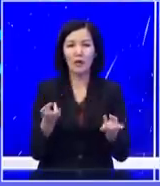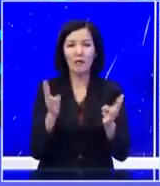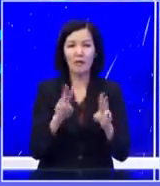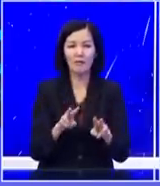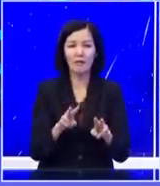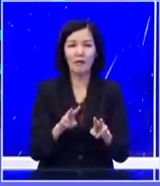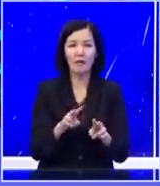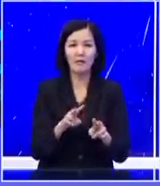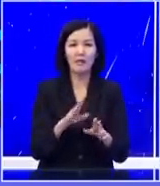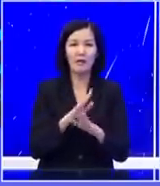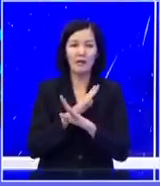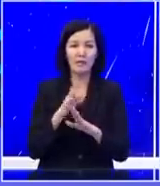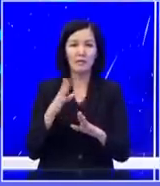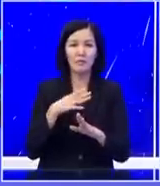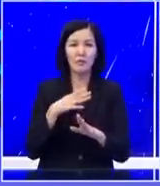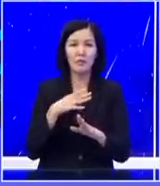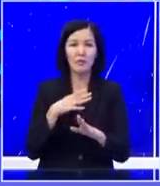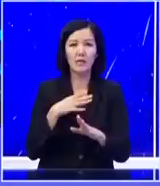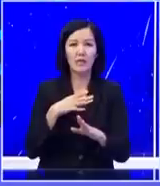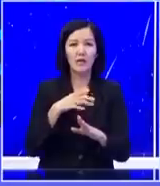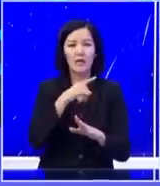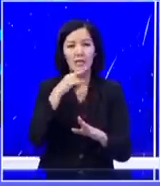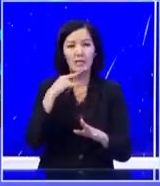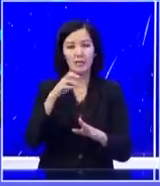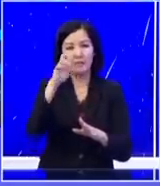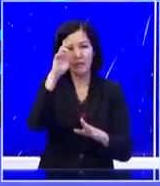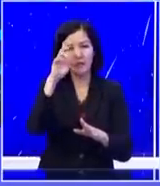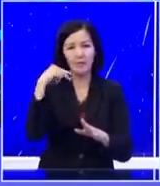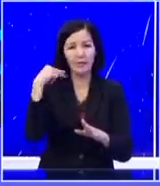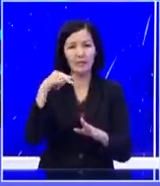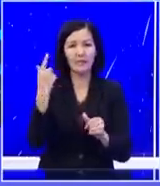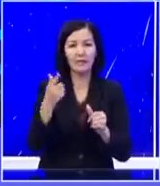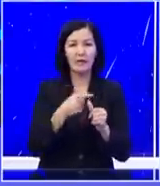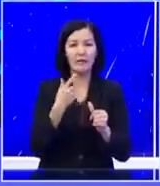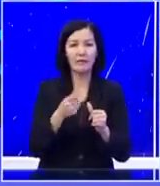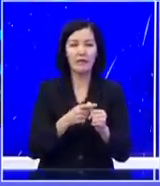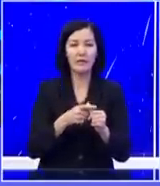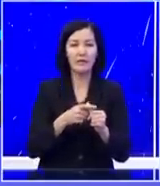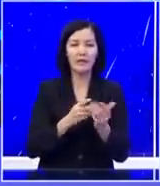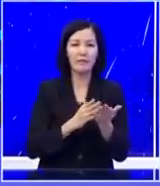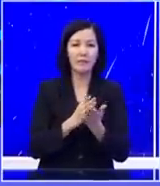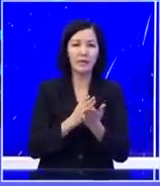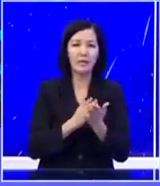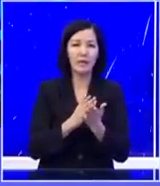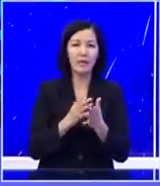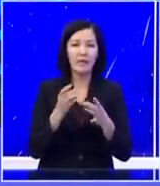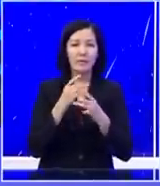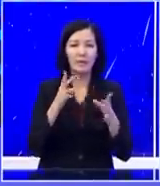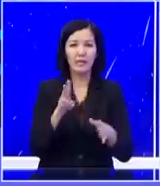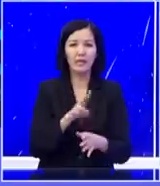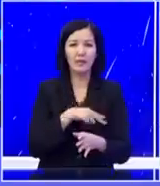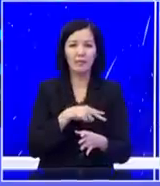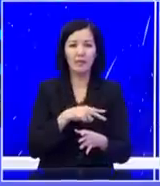дүниеден озды. Атаулы датаға байланысты еліміз бен Ресей Федерациясы президенті атынан майдангерге берілетін мерекелік медаль